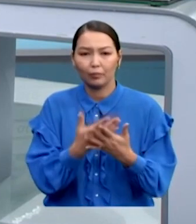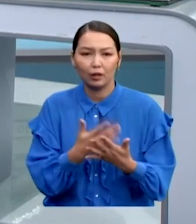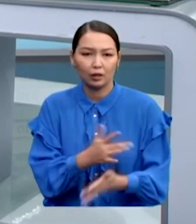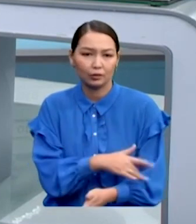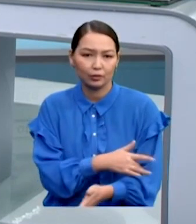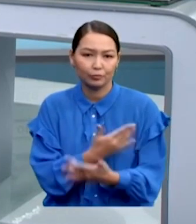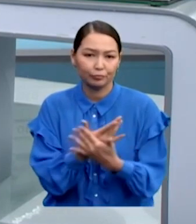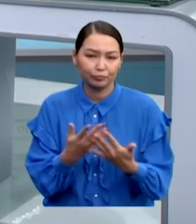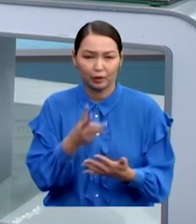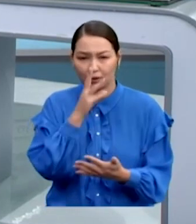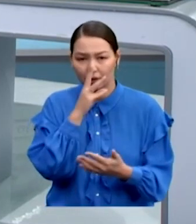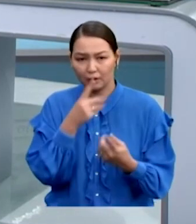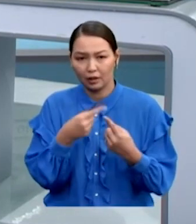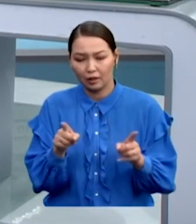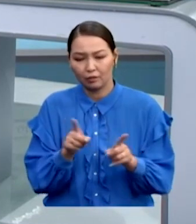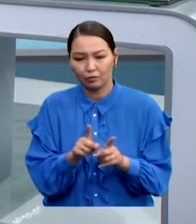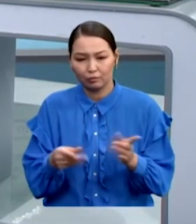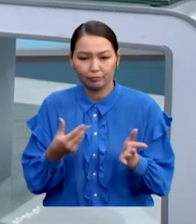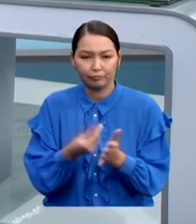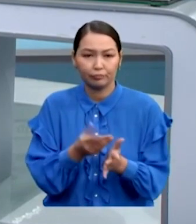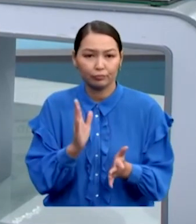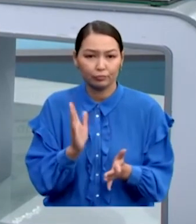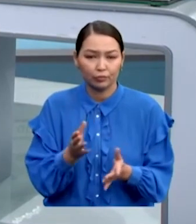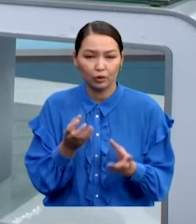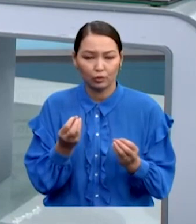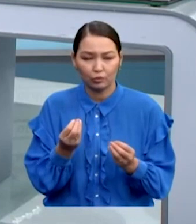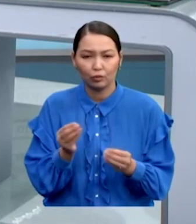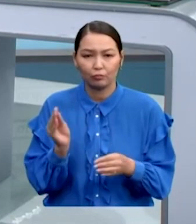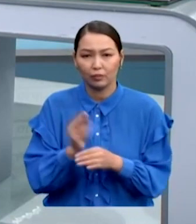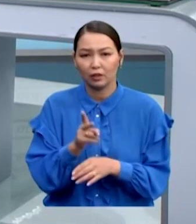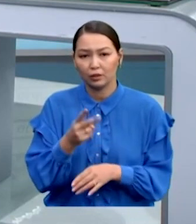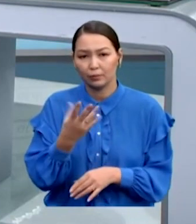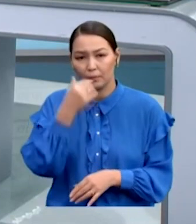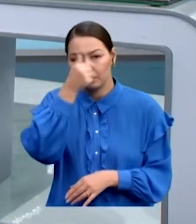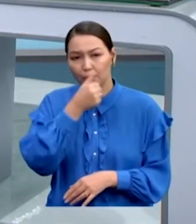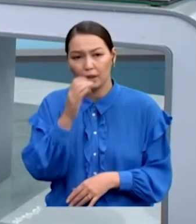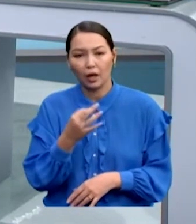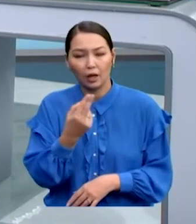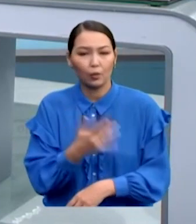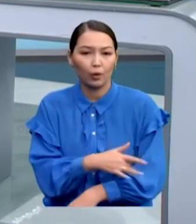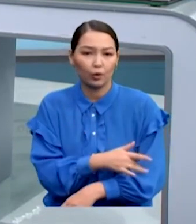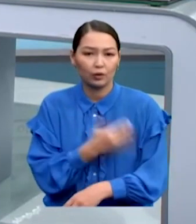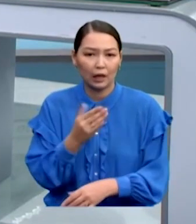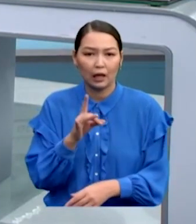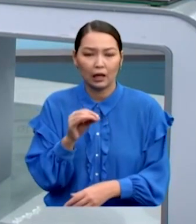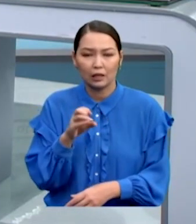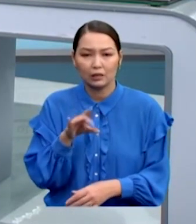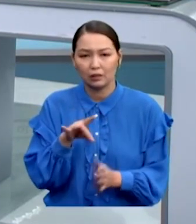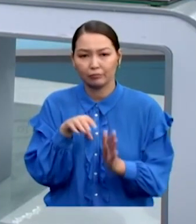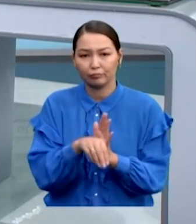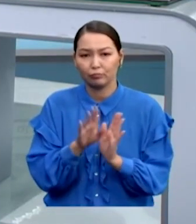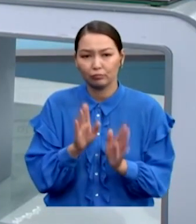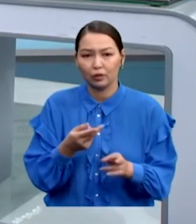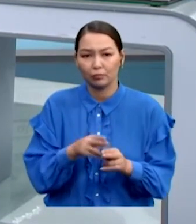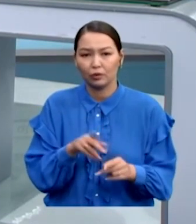орай жалақысы басқаша төленетін болады. Оған қоса 2025 жылдан бастап әлеуметтік қызметкерлер реестрі жасалмақ. Бірақ мұның